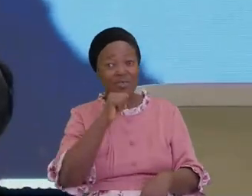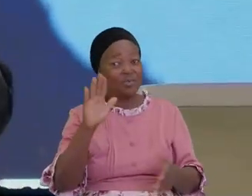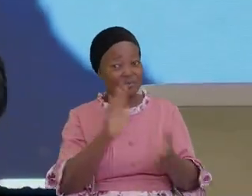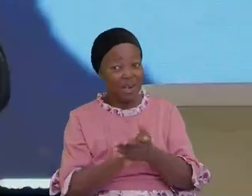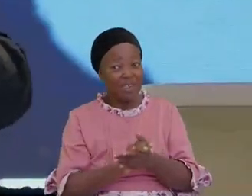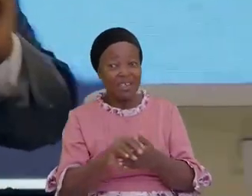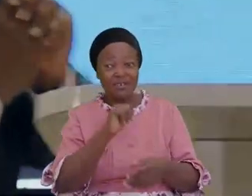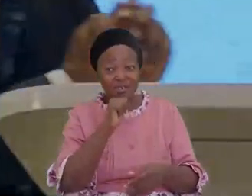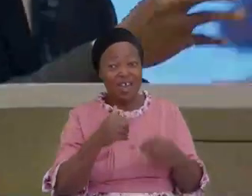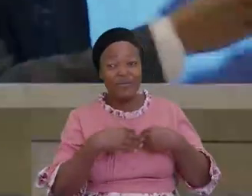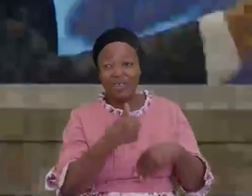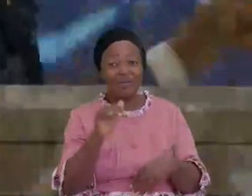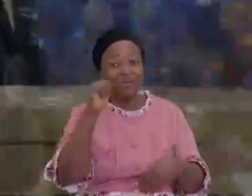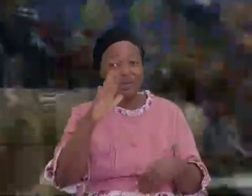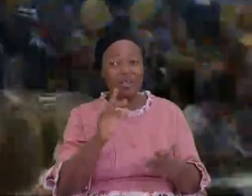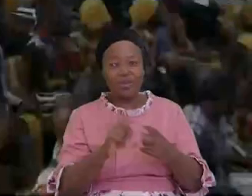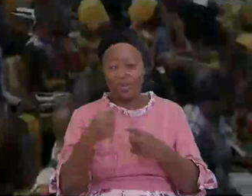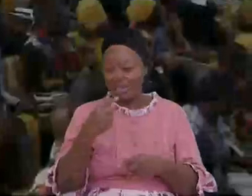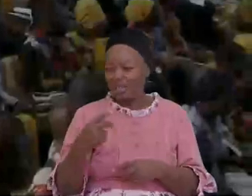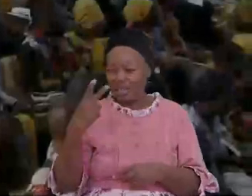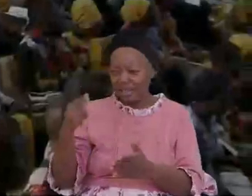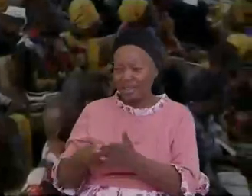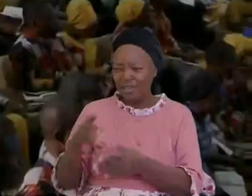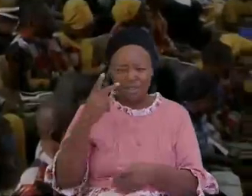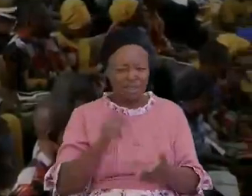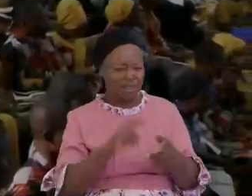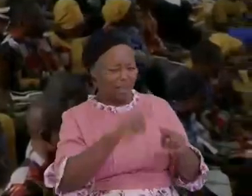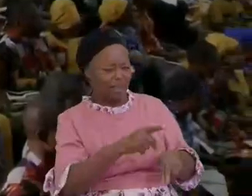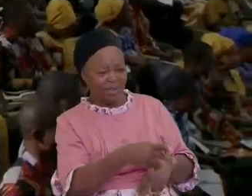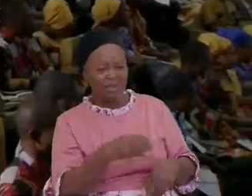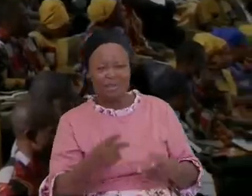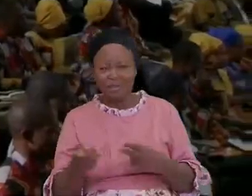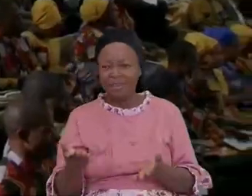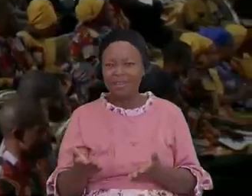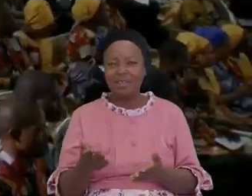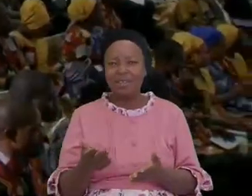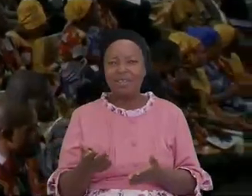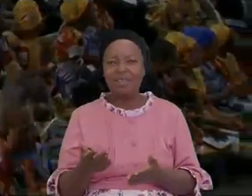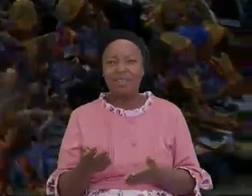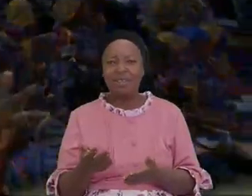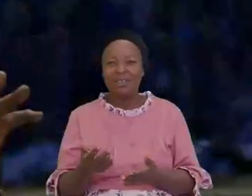n'ayant aucune femme, pour dire ça comme ça, chérie, c'est comme ça on dit ça.